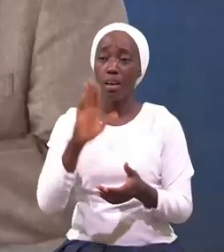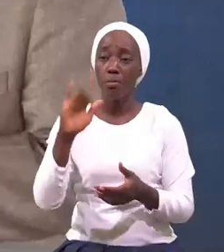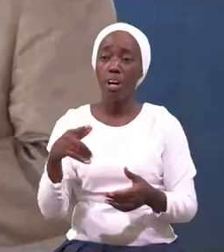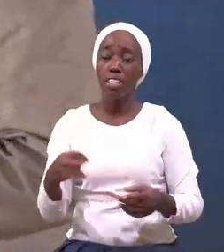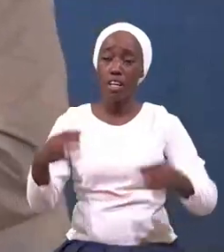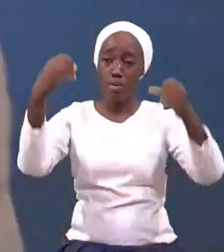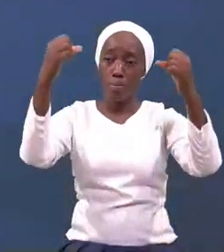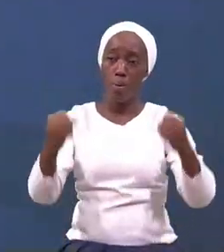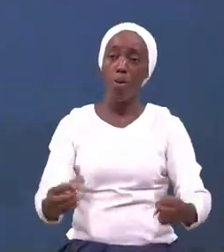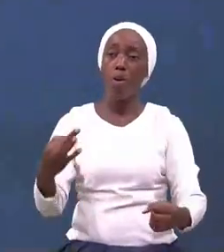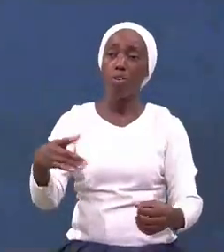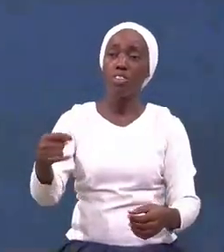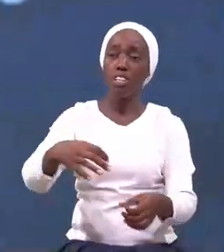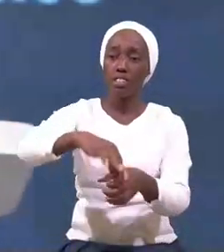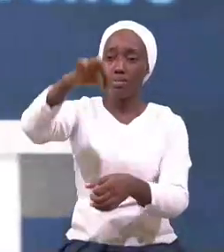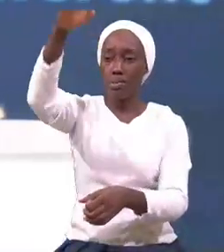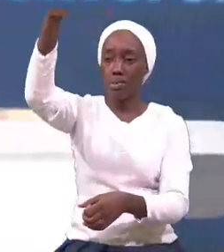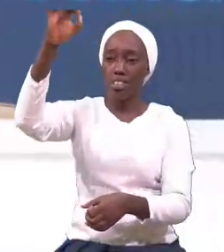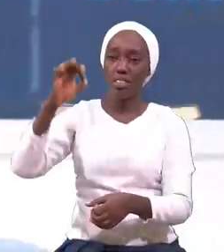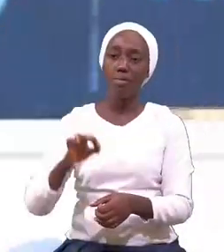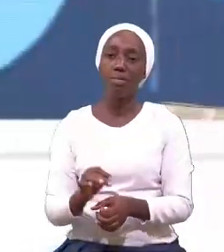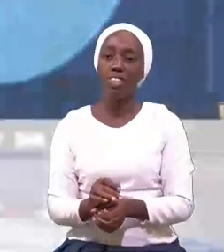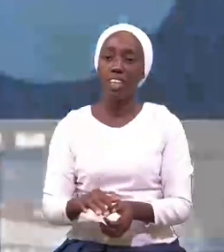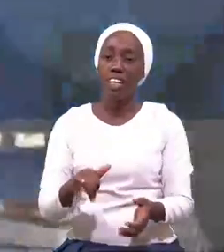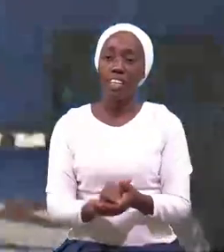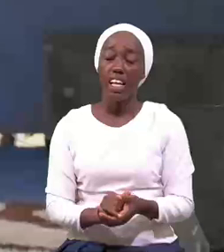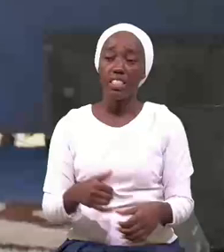Et c'est cela par la puissance de l'esprit